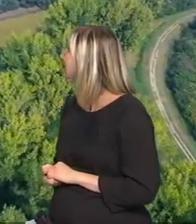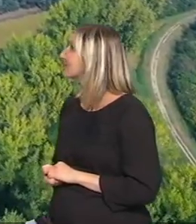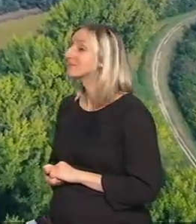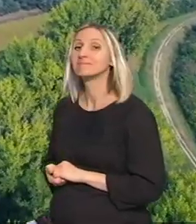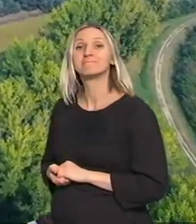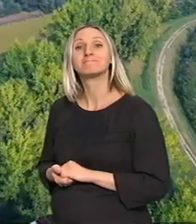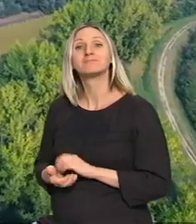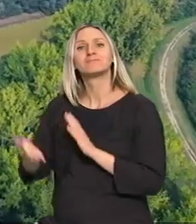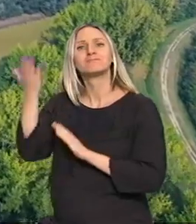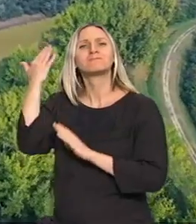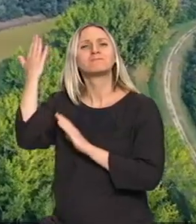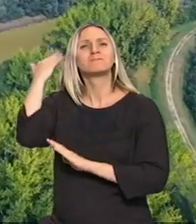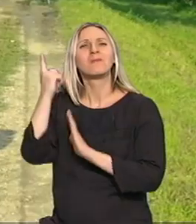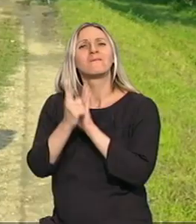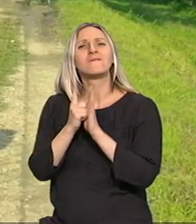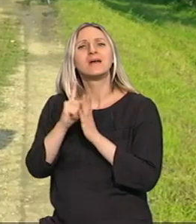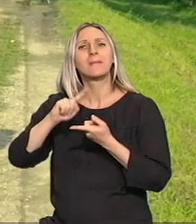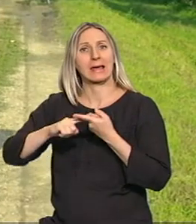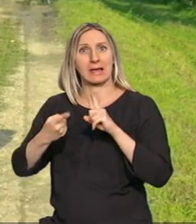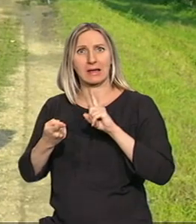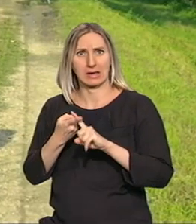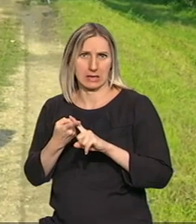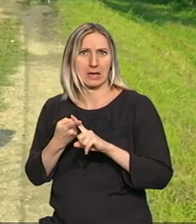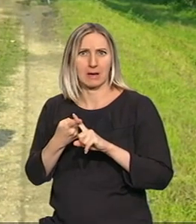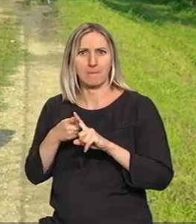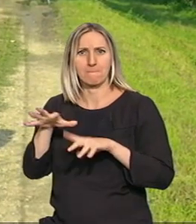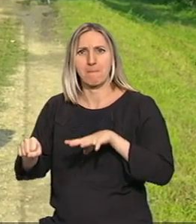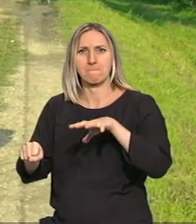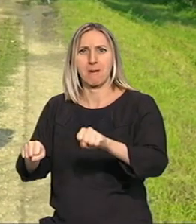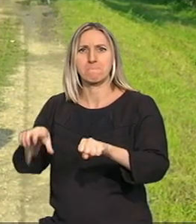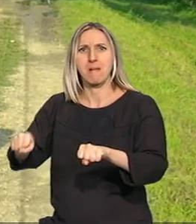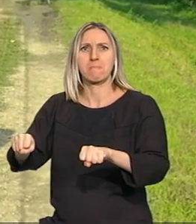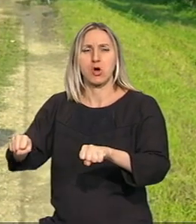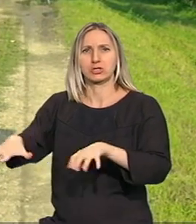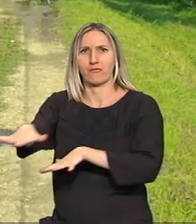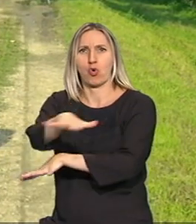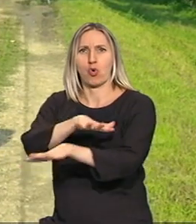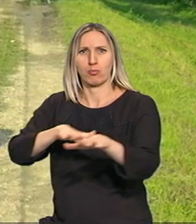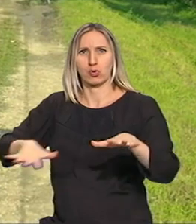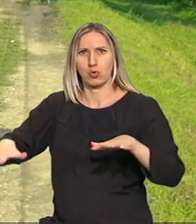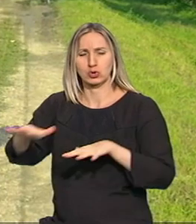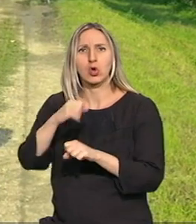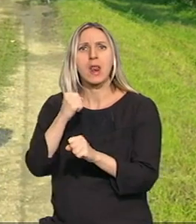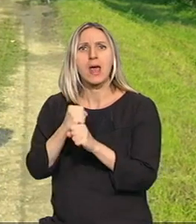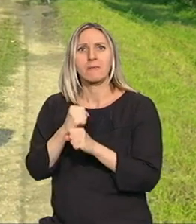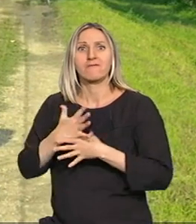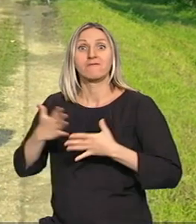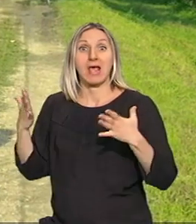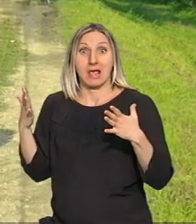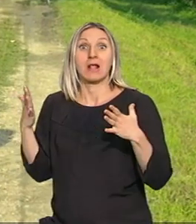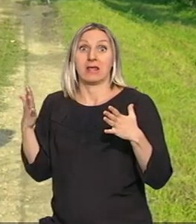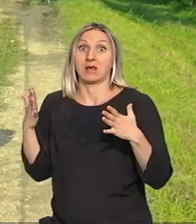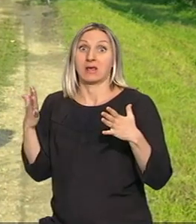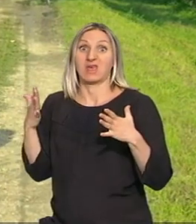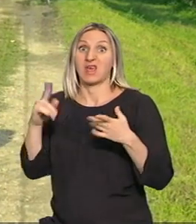Vreme kada je Rim praktično osvojio čitave ove prostore i kada je napravljeno veliki rimski grad